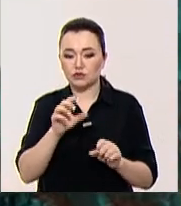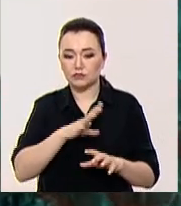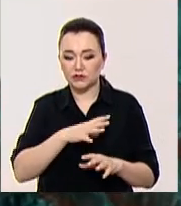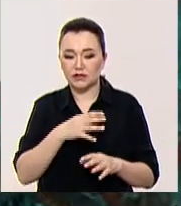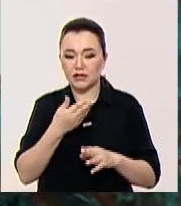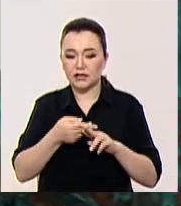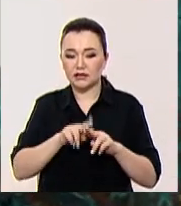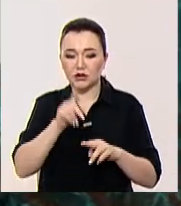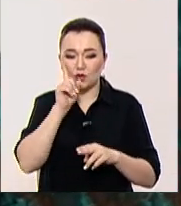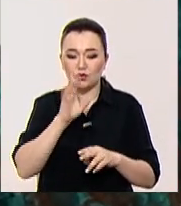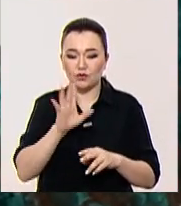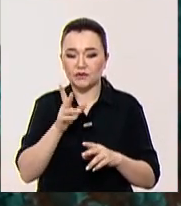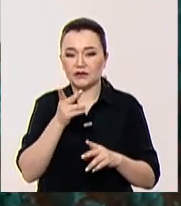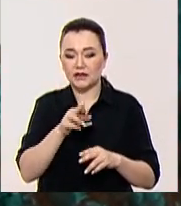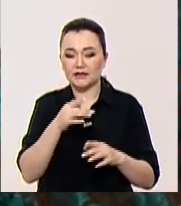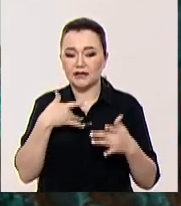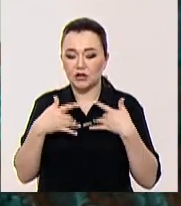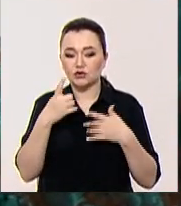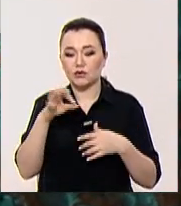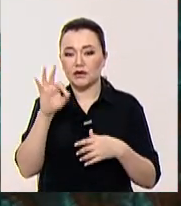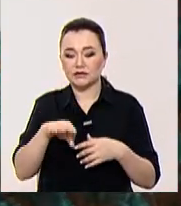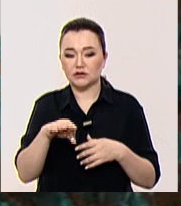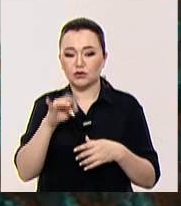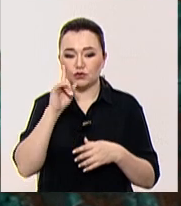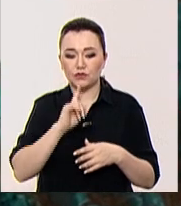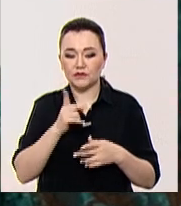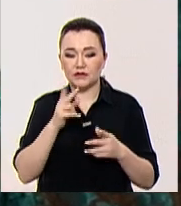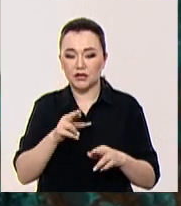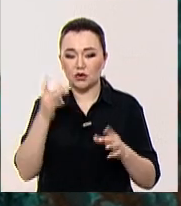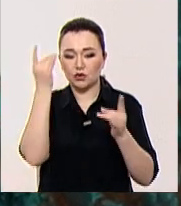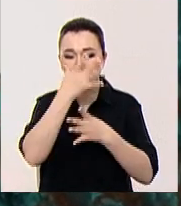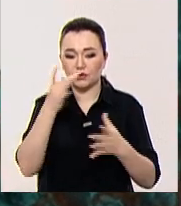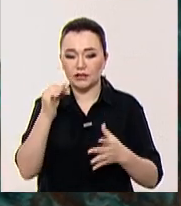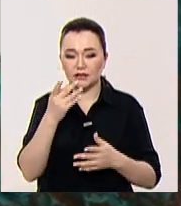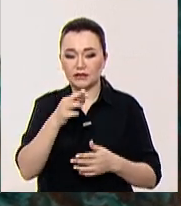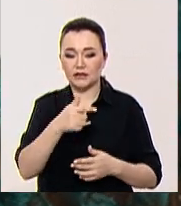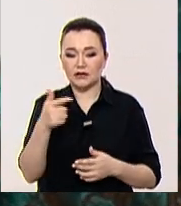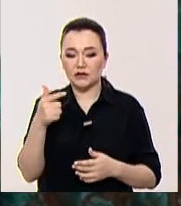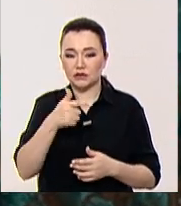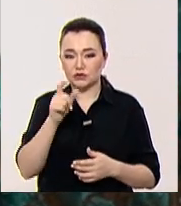неудобные вещи для театра, но 100% удобные вещи для культуры и для горожан.